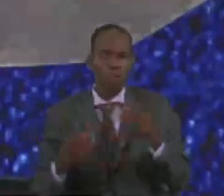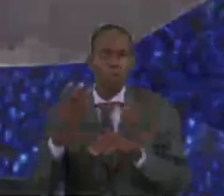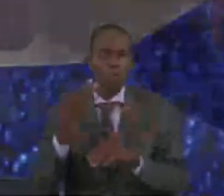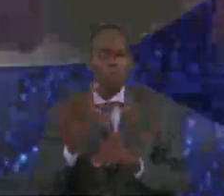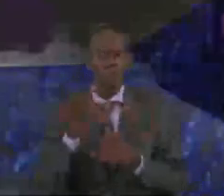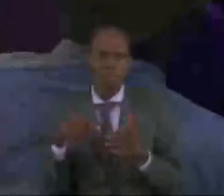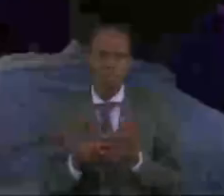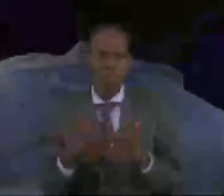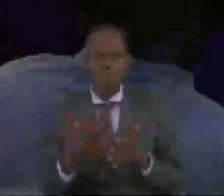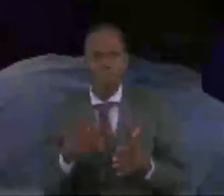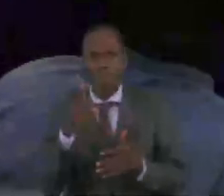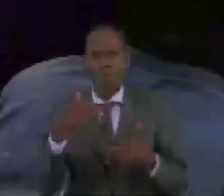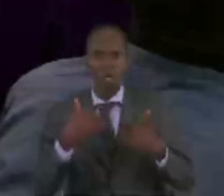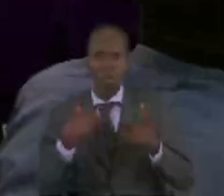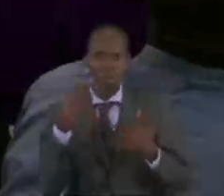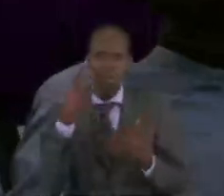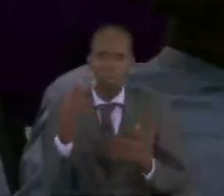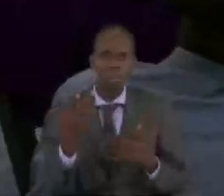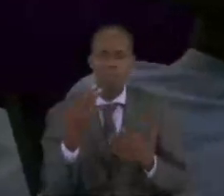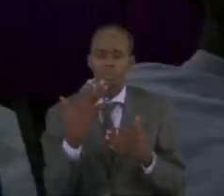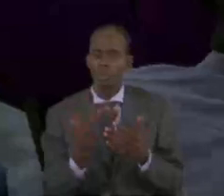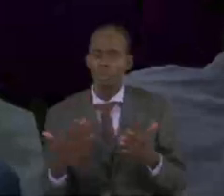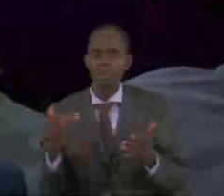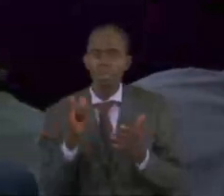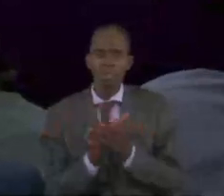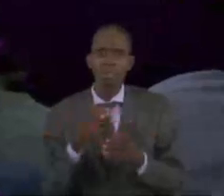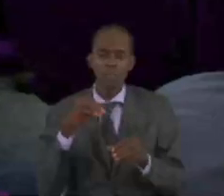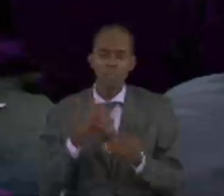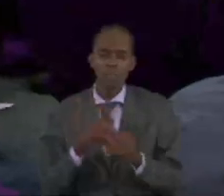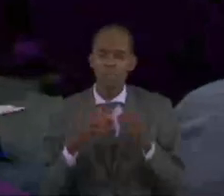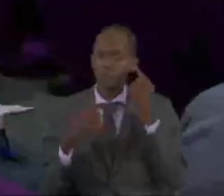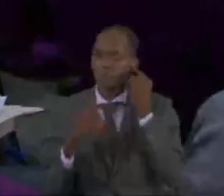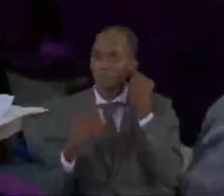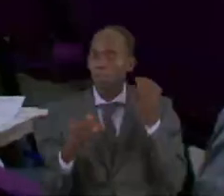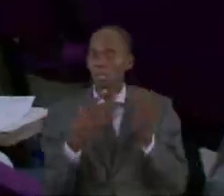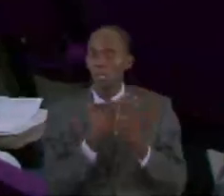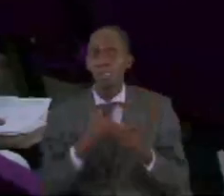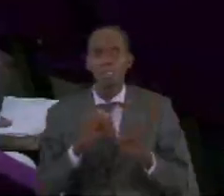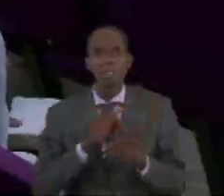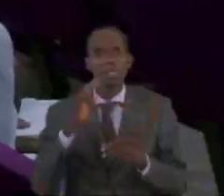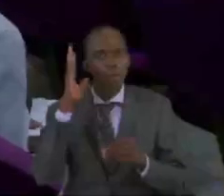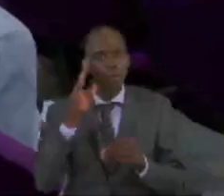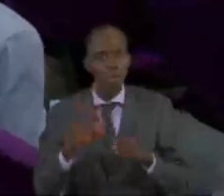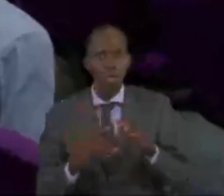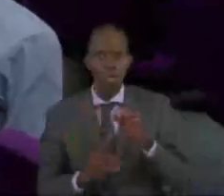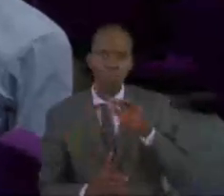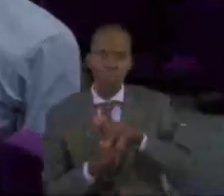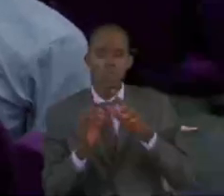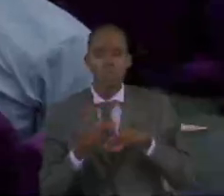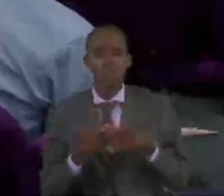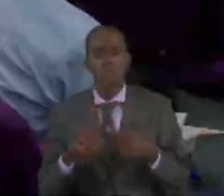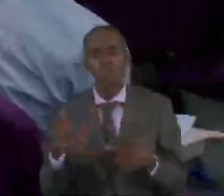choses que tu as vues et de celles pour lesquelles je t'apparaîtrai. » Verset